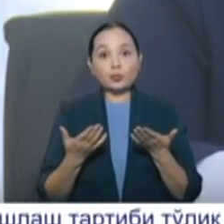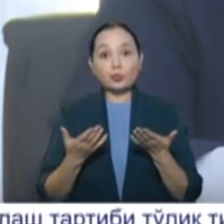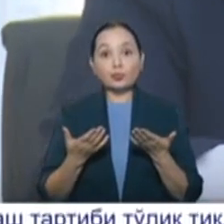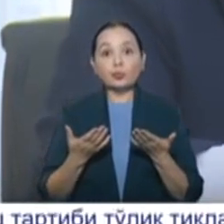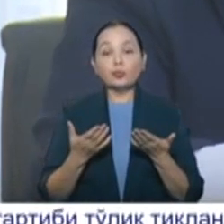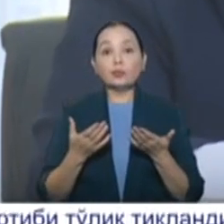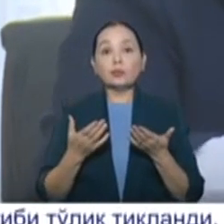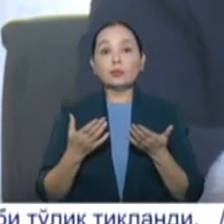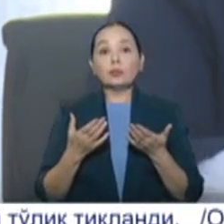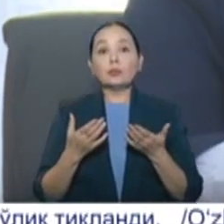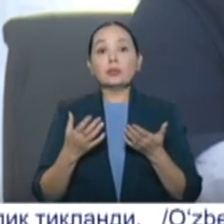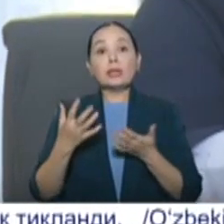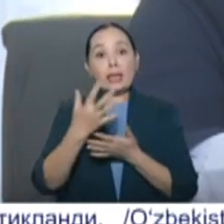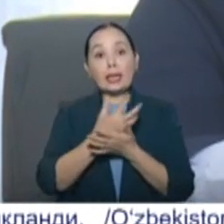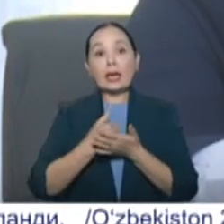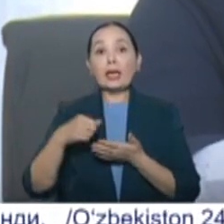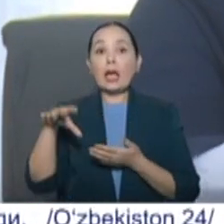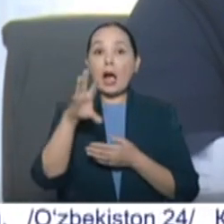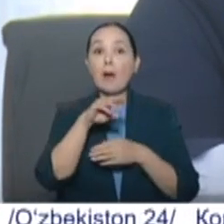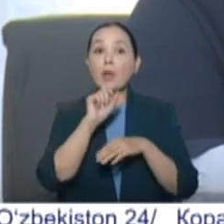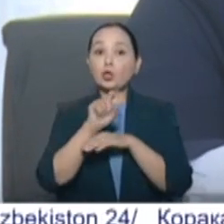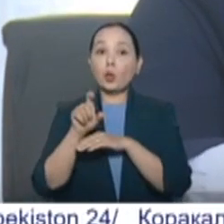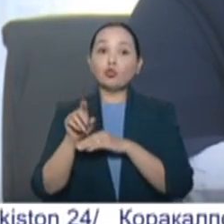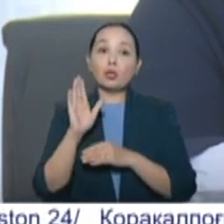shu berilgan hamma topshiriqlar bo'yicha